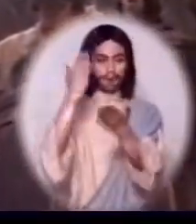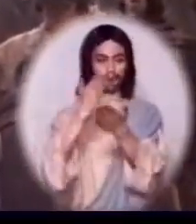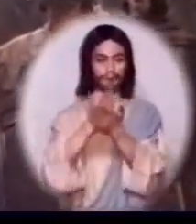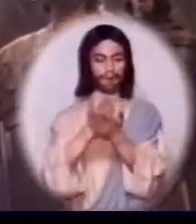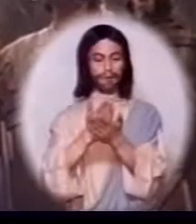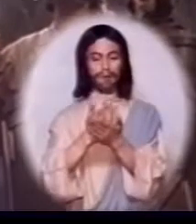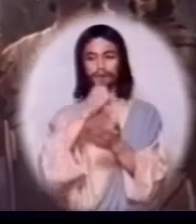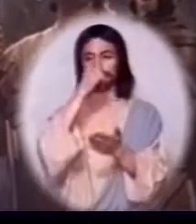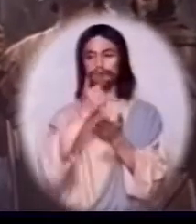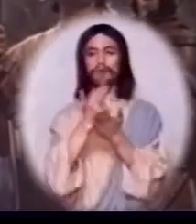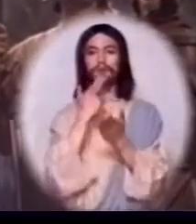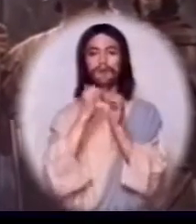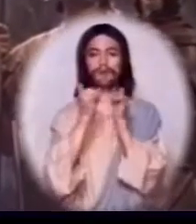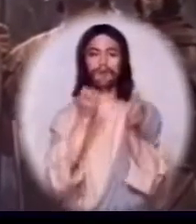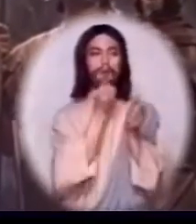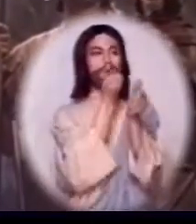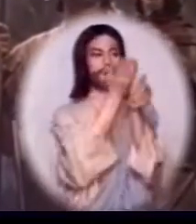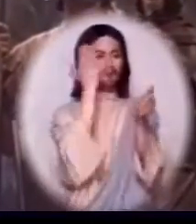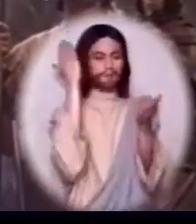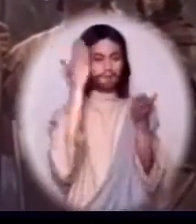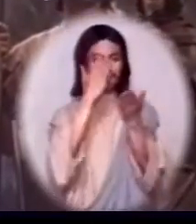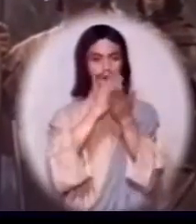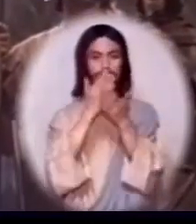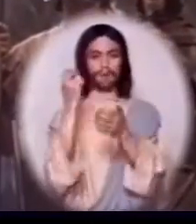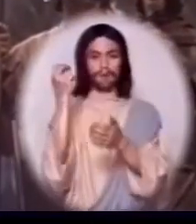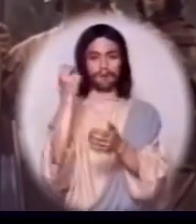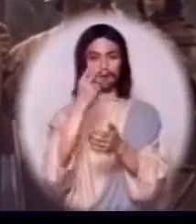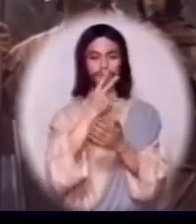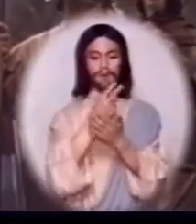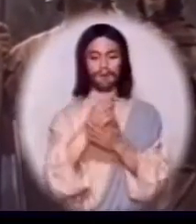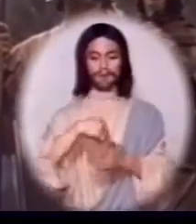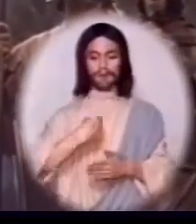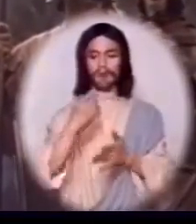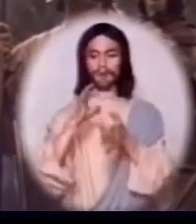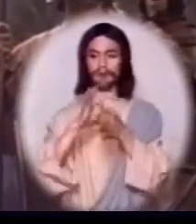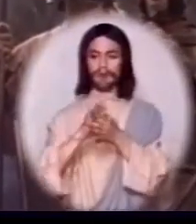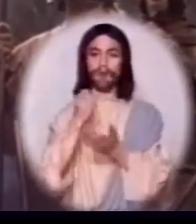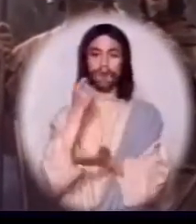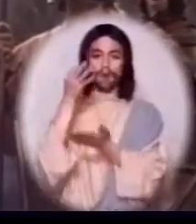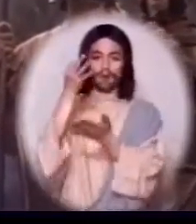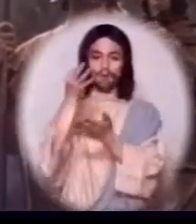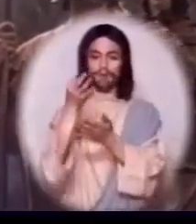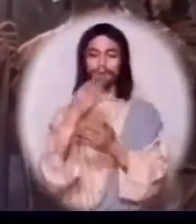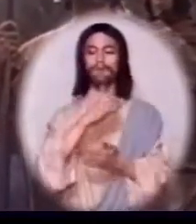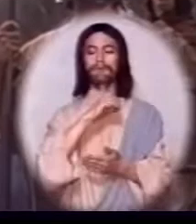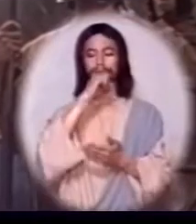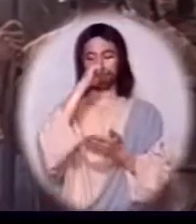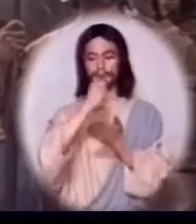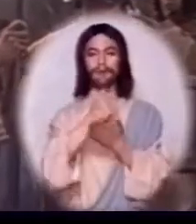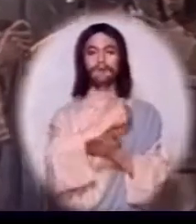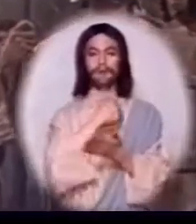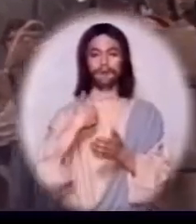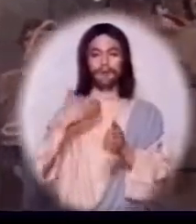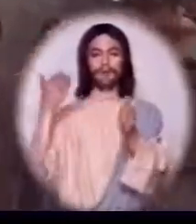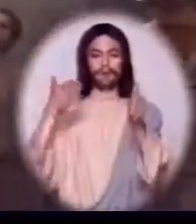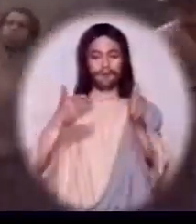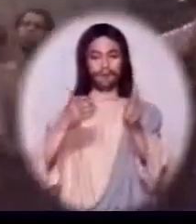말고 무고한 사람을 고발하지 말며 자기의 봉급에